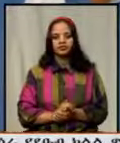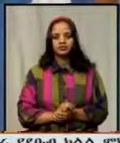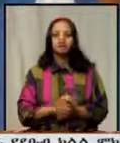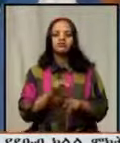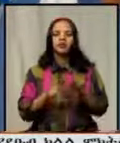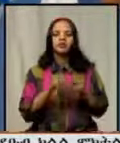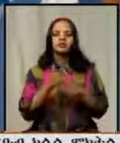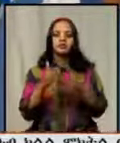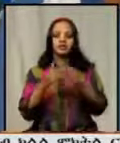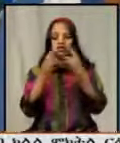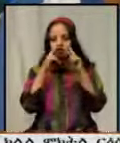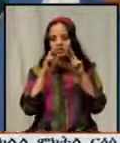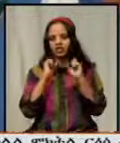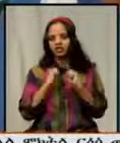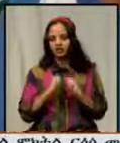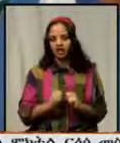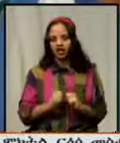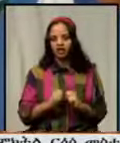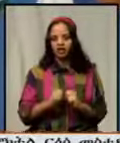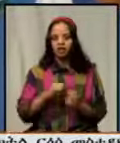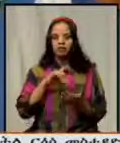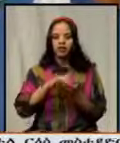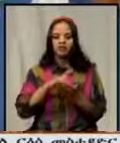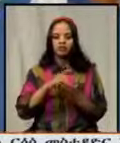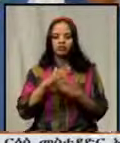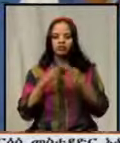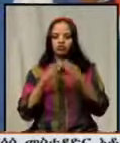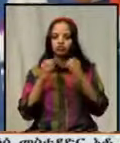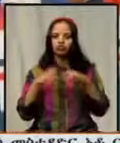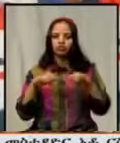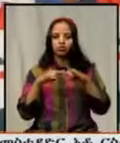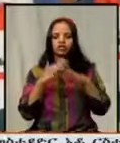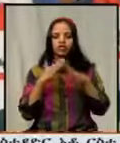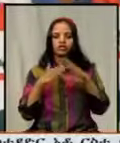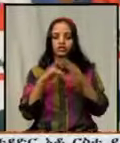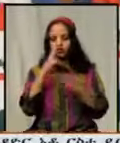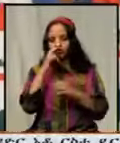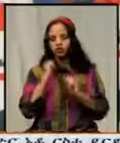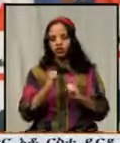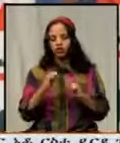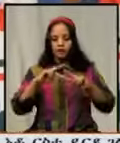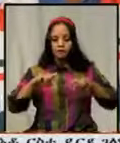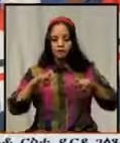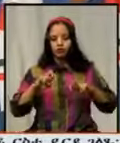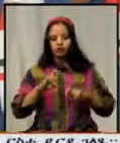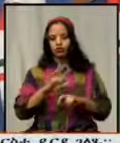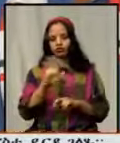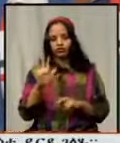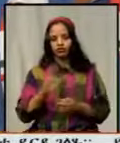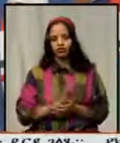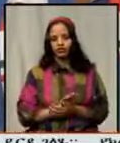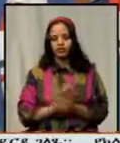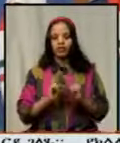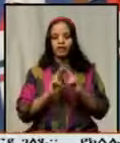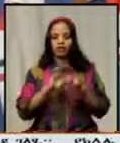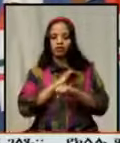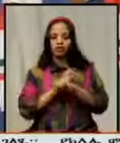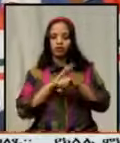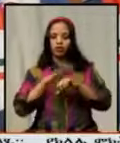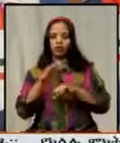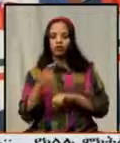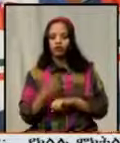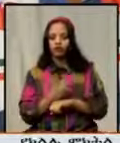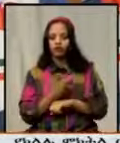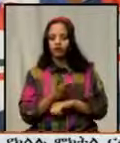በማህበረሰብ ደረጃም ሊታይ ይችላል፣ በከተማ ደረጃም በዞን ደረጃም ሊታይ የሚችል ነው። ፈትሿቸውና በጣም ከአቅማችሁ በላይ